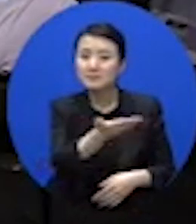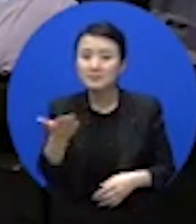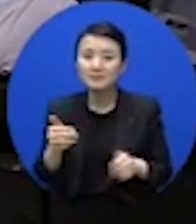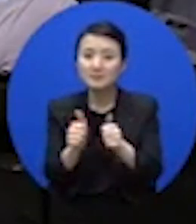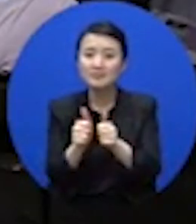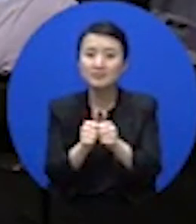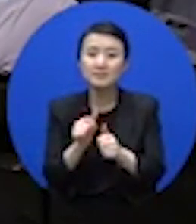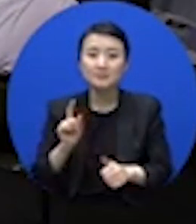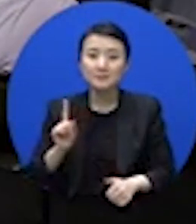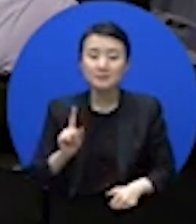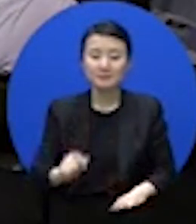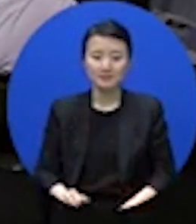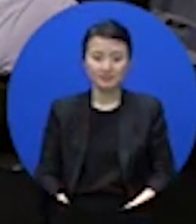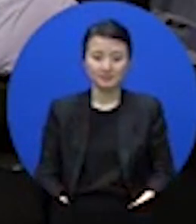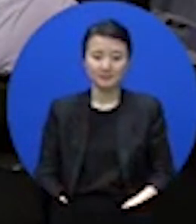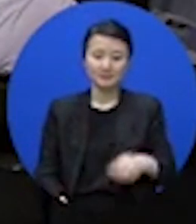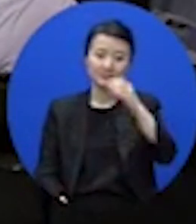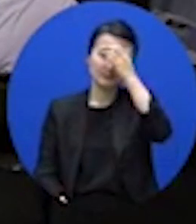주로?